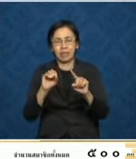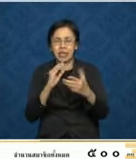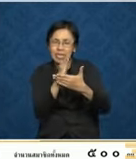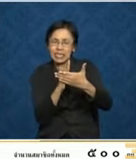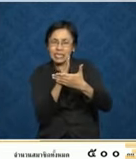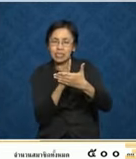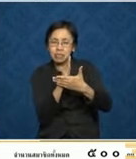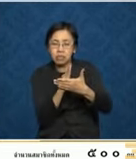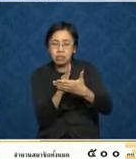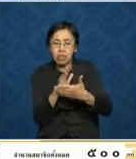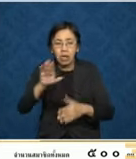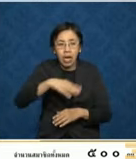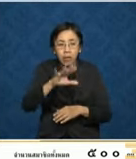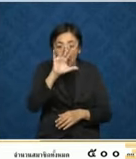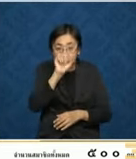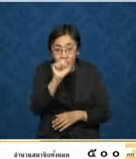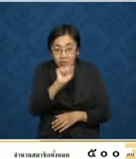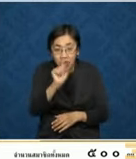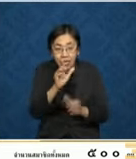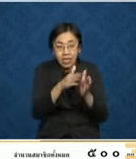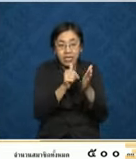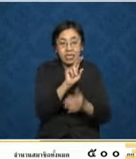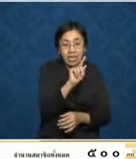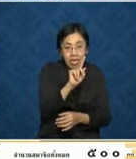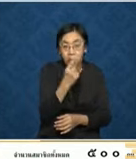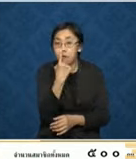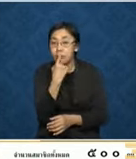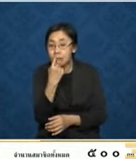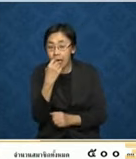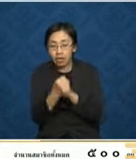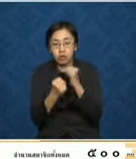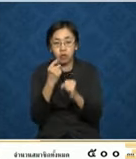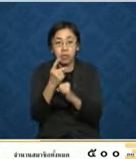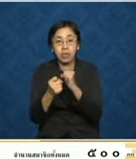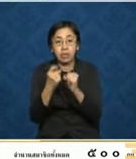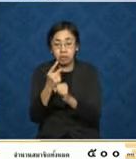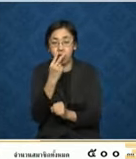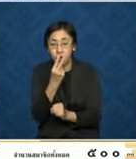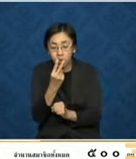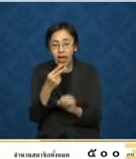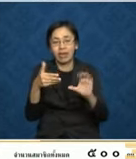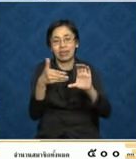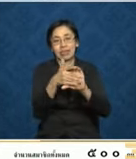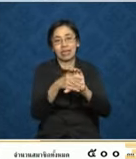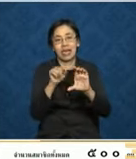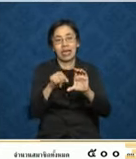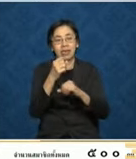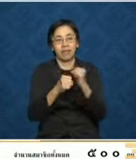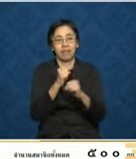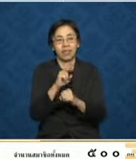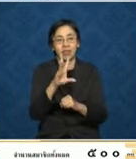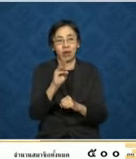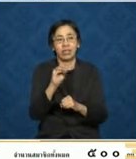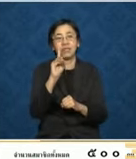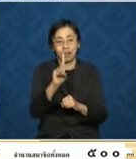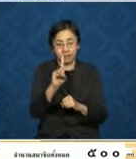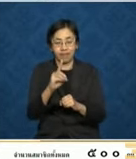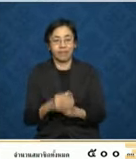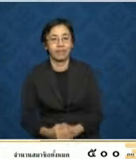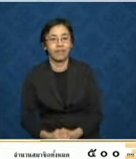อยากให้ทุกท่านสังเกตสัดส่วนระหว่างสีเขียวกับสีแดงในแต่ละปีนะครับอันนี้สไลด์แรกจะเป็นของปี2561นะ